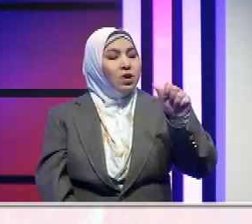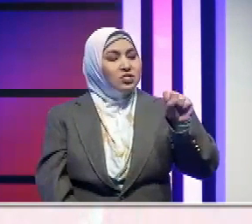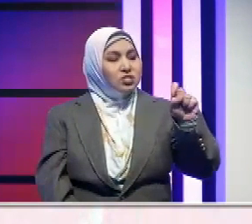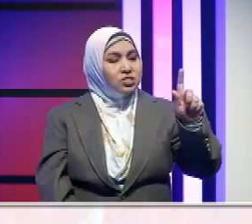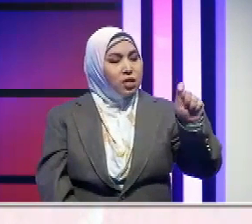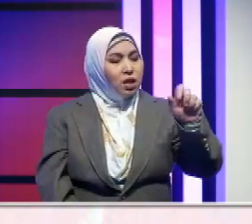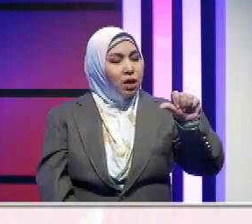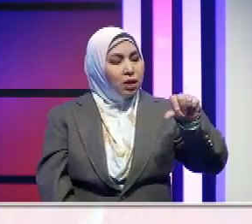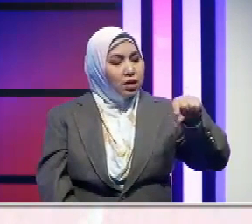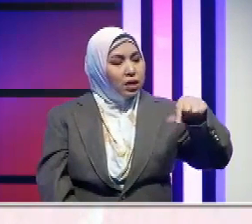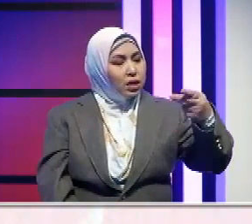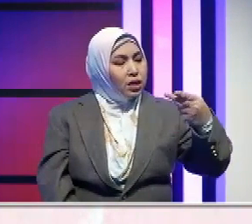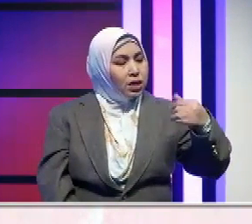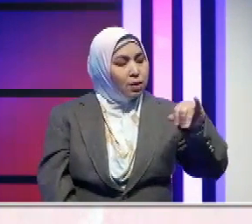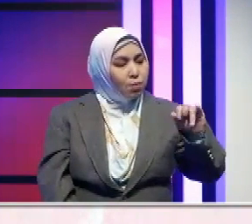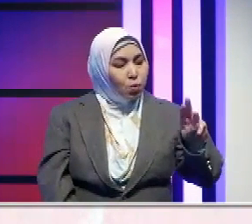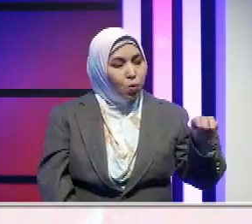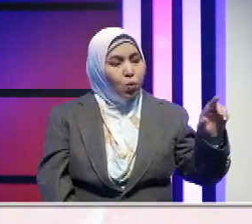فاستقيموا